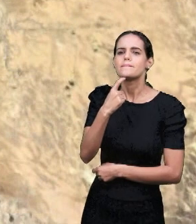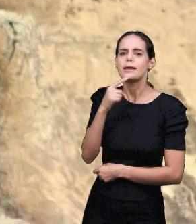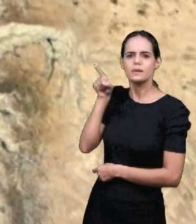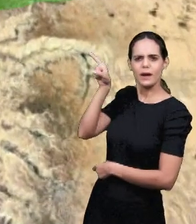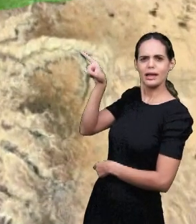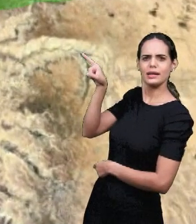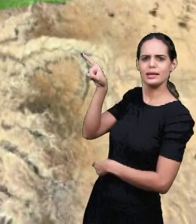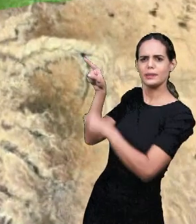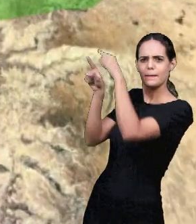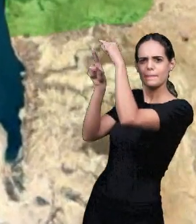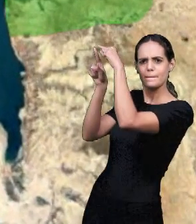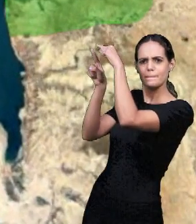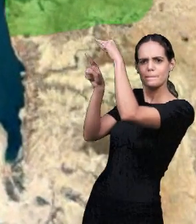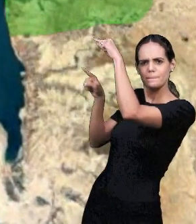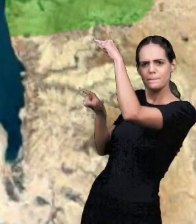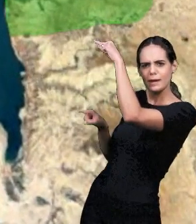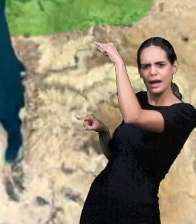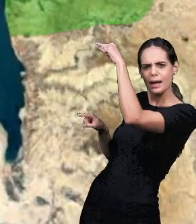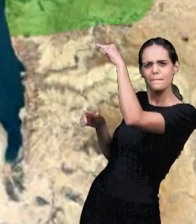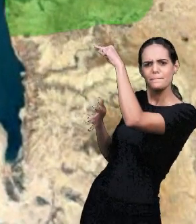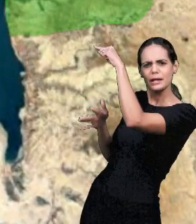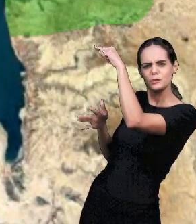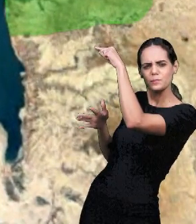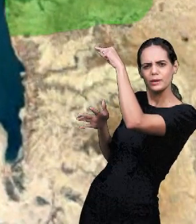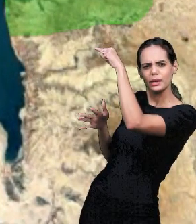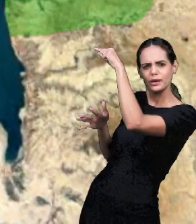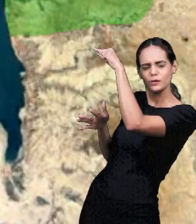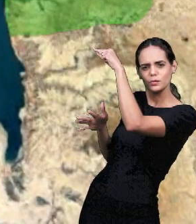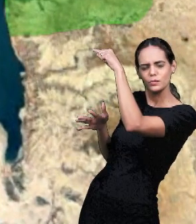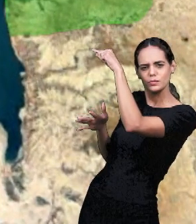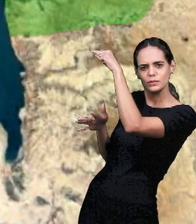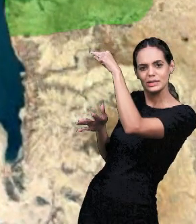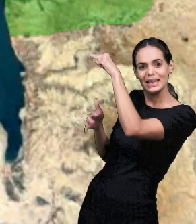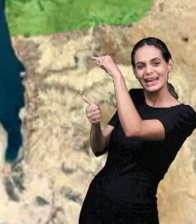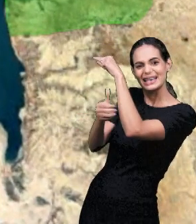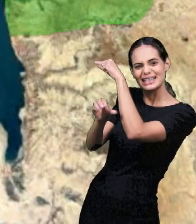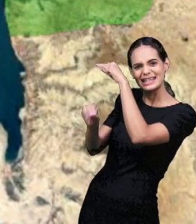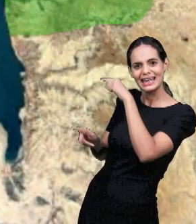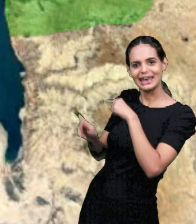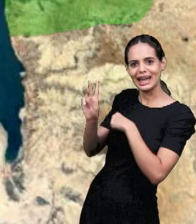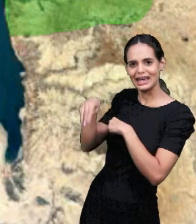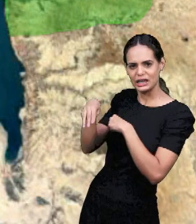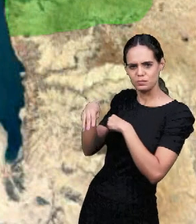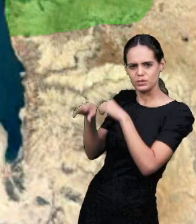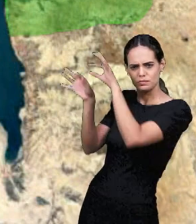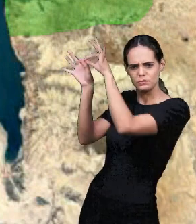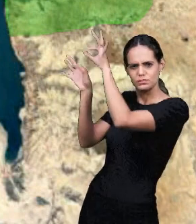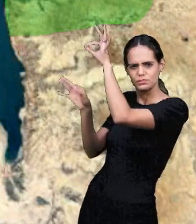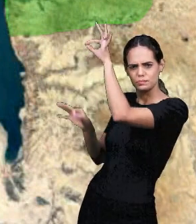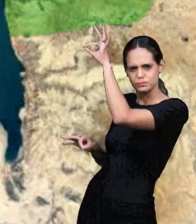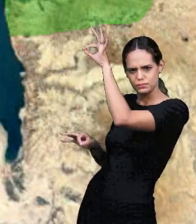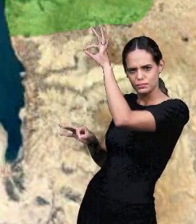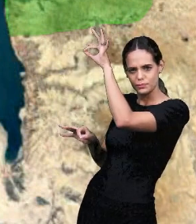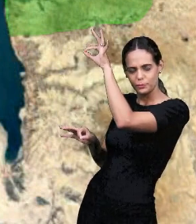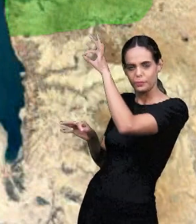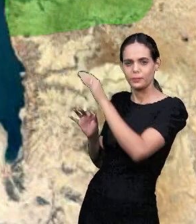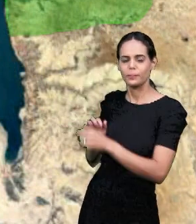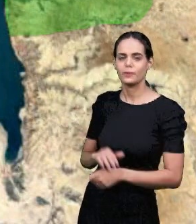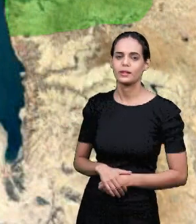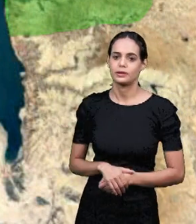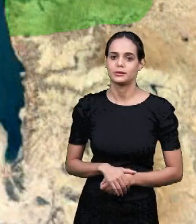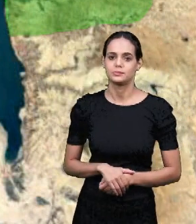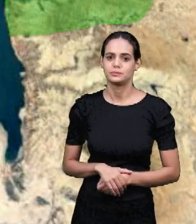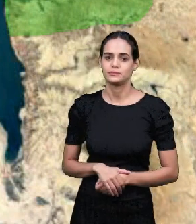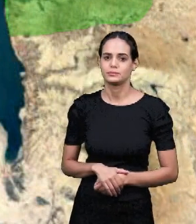que Jerusalém de nós Naïm temos uma à distância Jérusalem, nous avons une distance de 100 calculée aux alentours de quilômetros, 100 isso em linha km. reta, né? Cela en vol Sempre